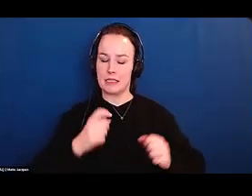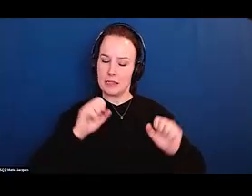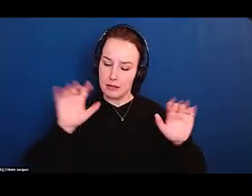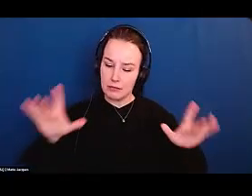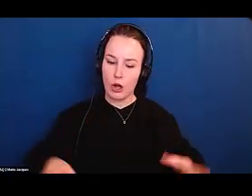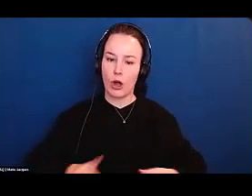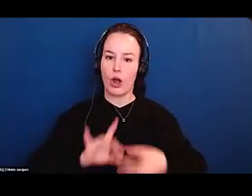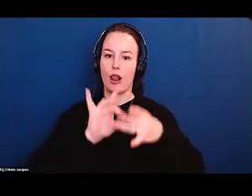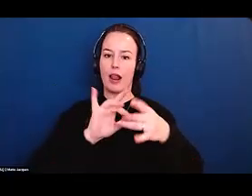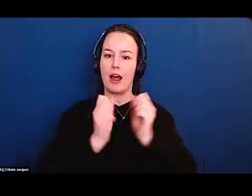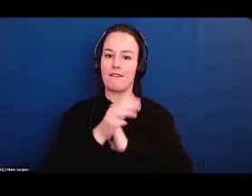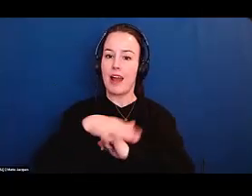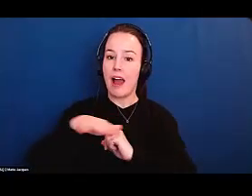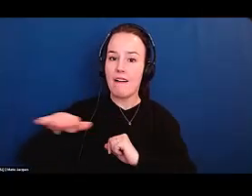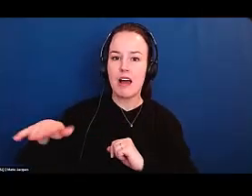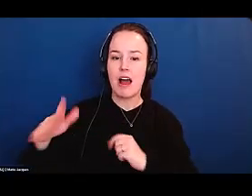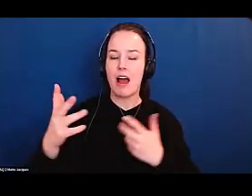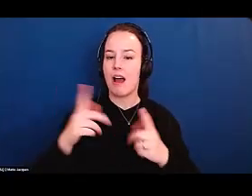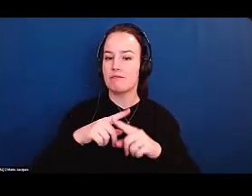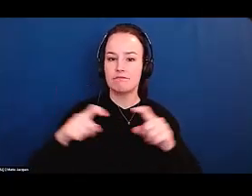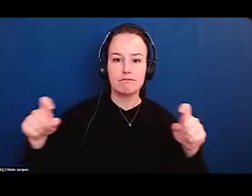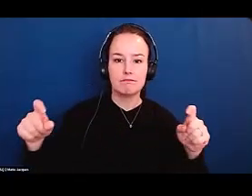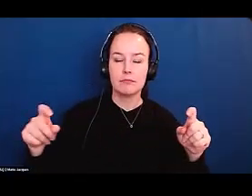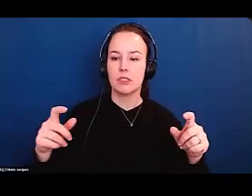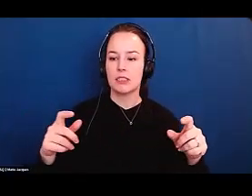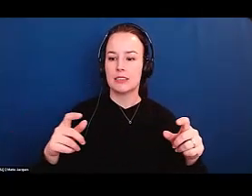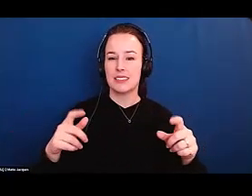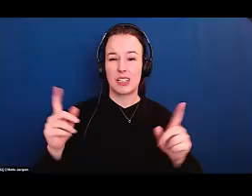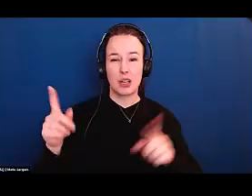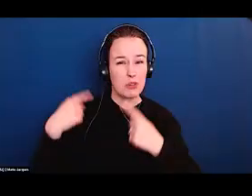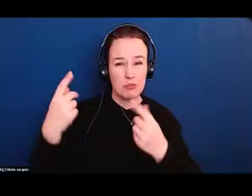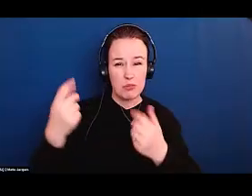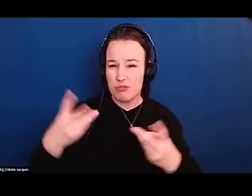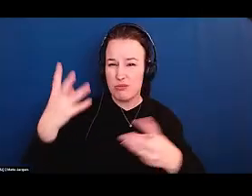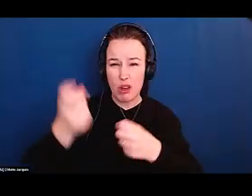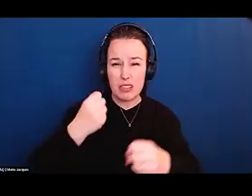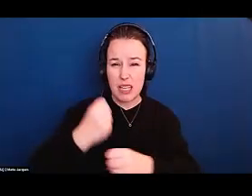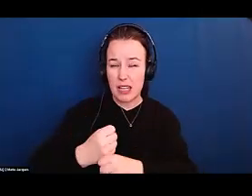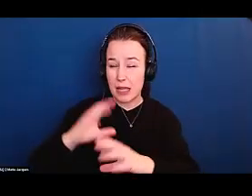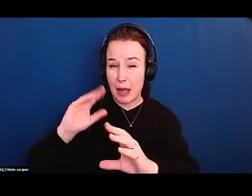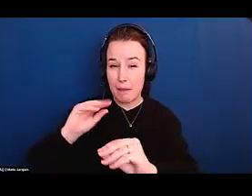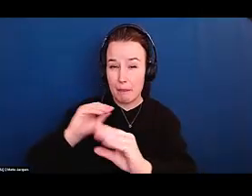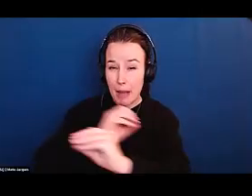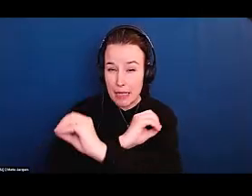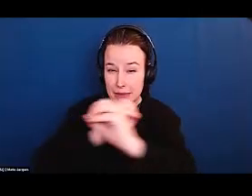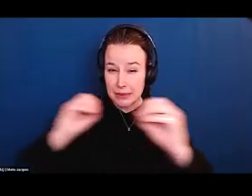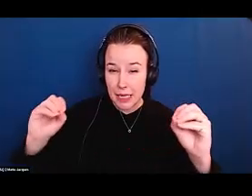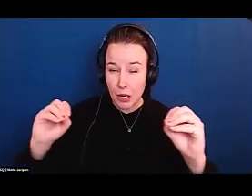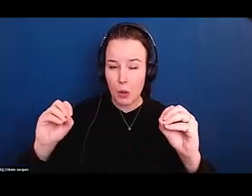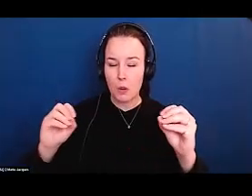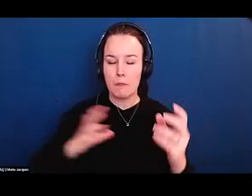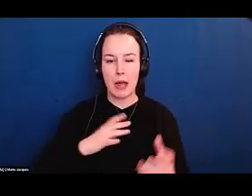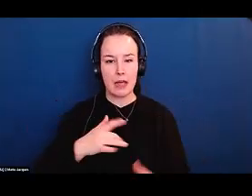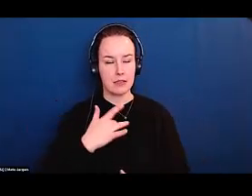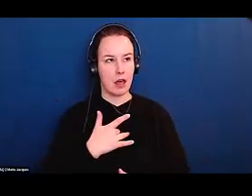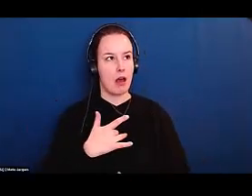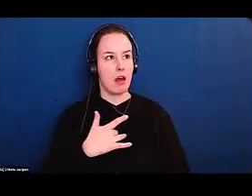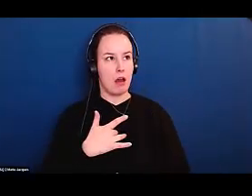arrivent à des reconnexions avec leurs enfants après ne pas leur avoir parlé depuis des années. Lorsqu'ils se